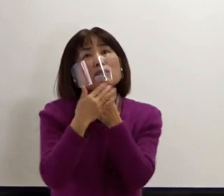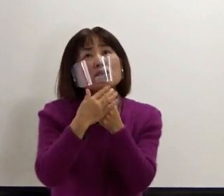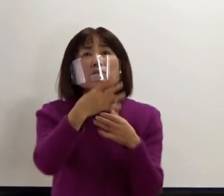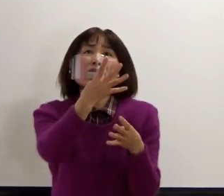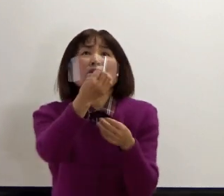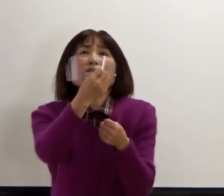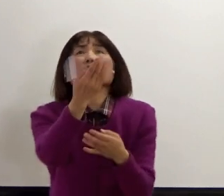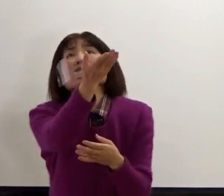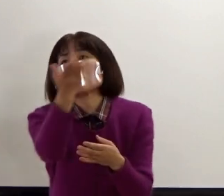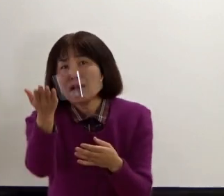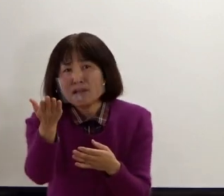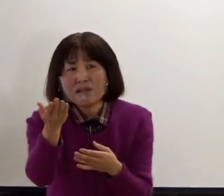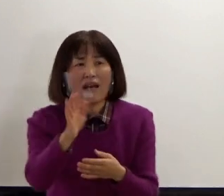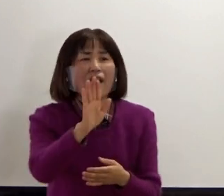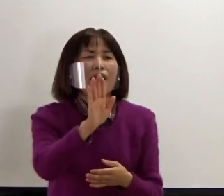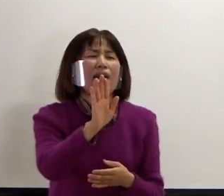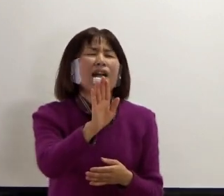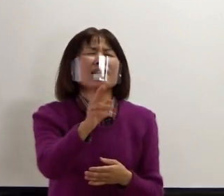ないということもあるとは思います。